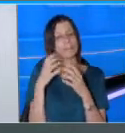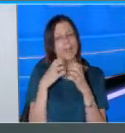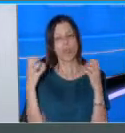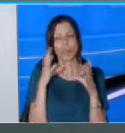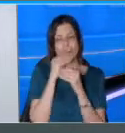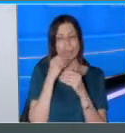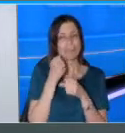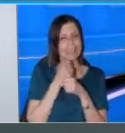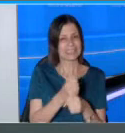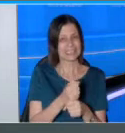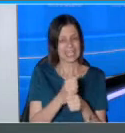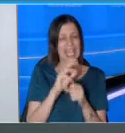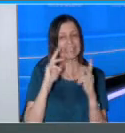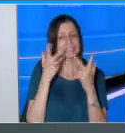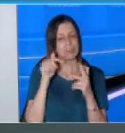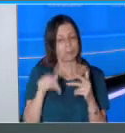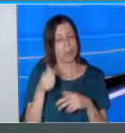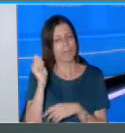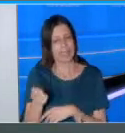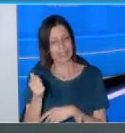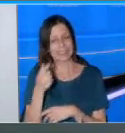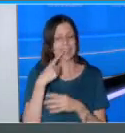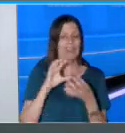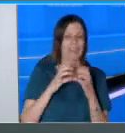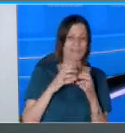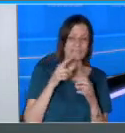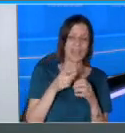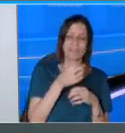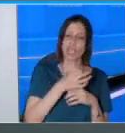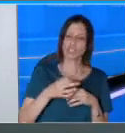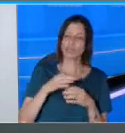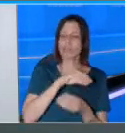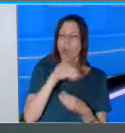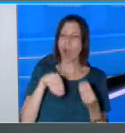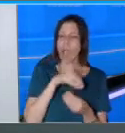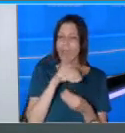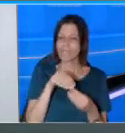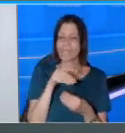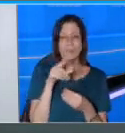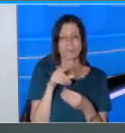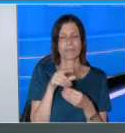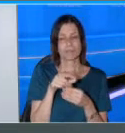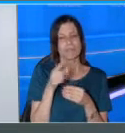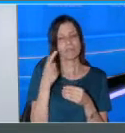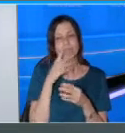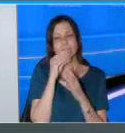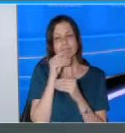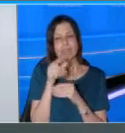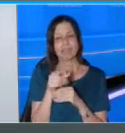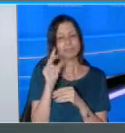נציגי הציבור גם כאן בכנסת, גם בכפרים וביישובים המעורבים ויישובים הערבים למעשה, על כך